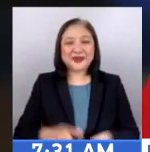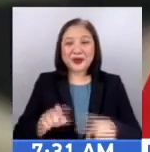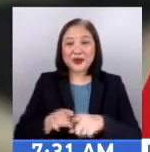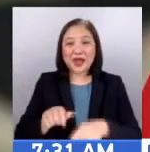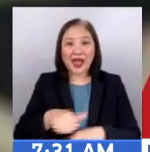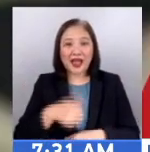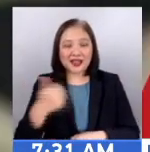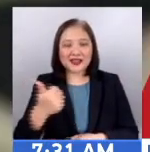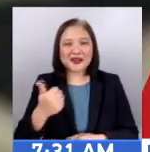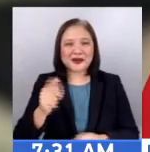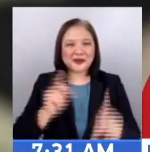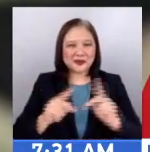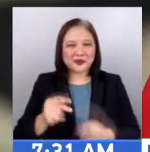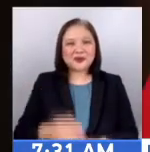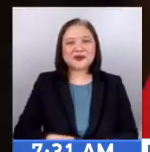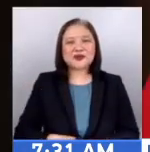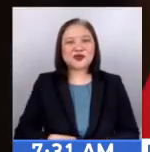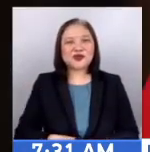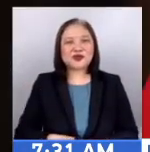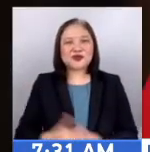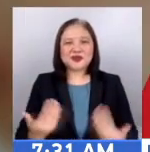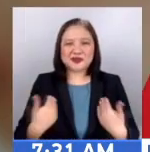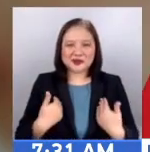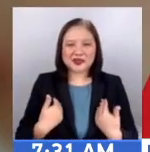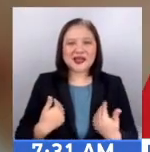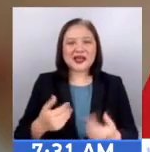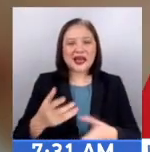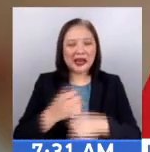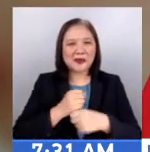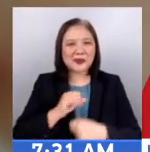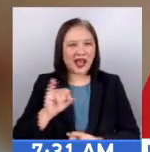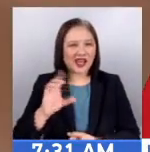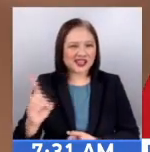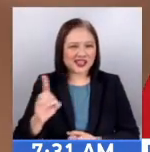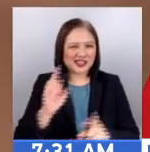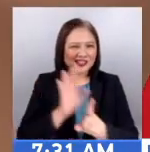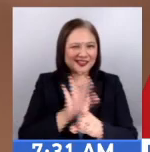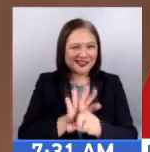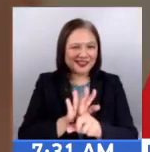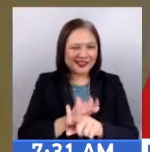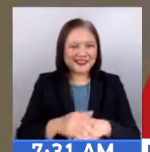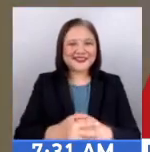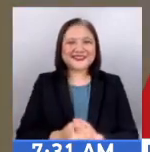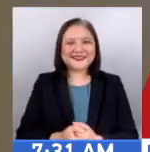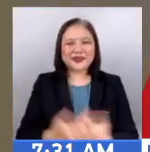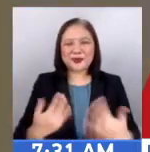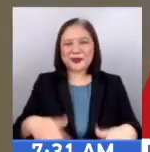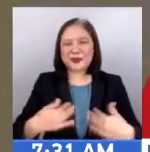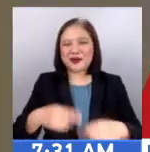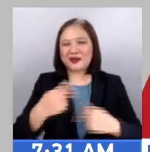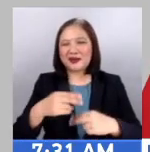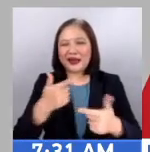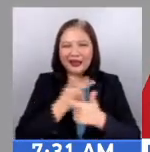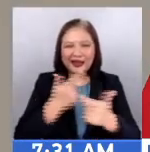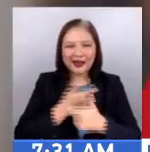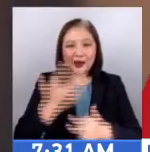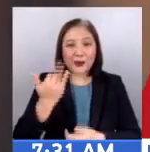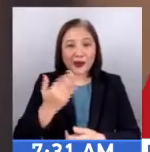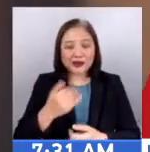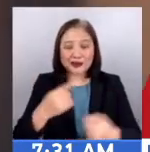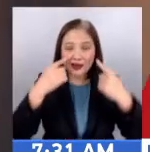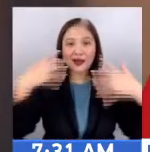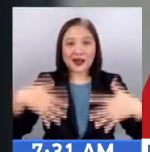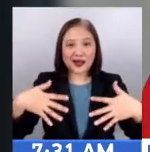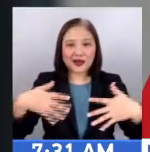netizens sa "So I Just Got My National ID" trend. Anlitawa raw talaga dahil kung di raw nagbulat o